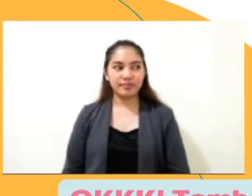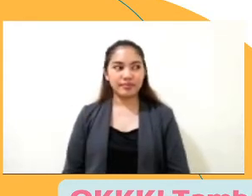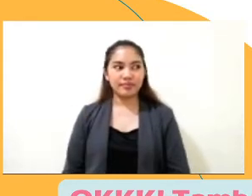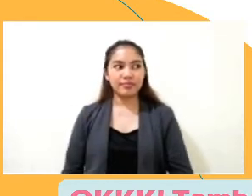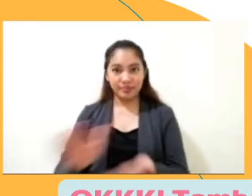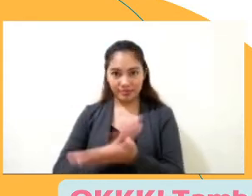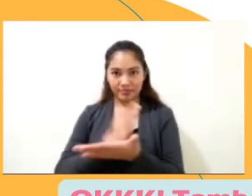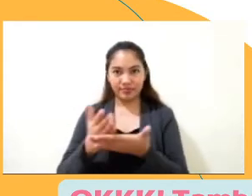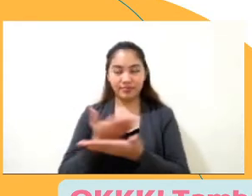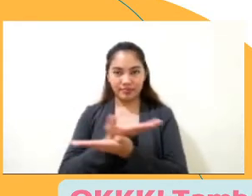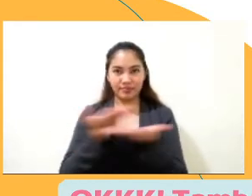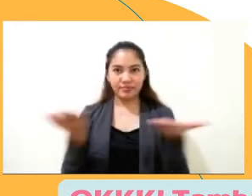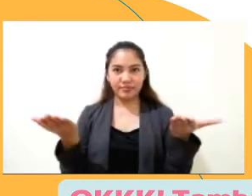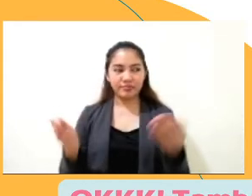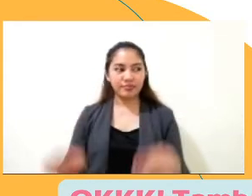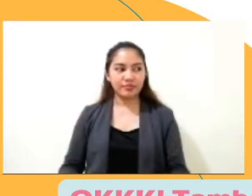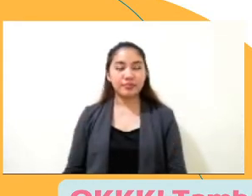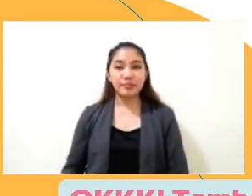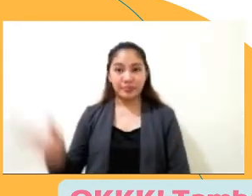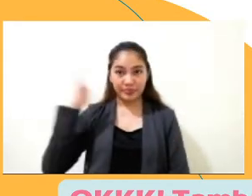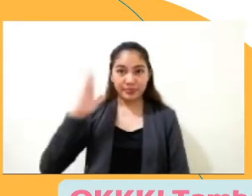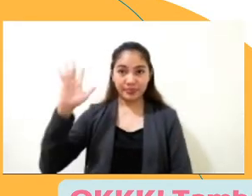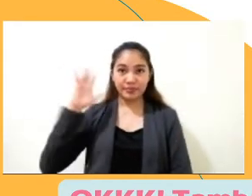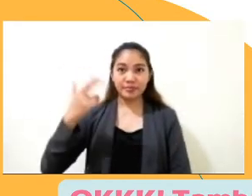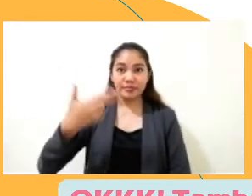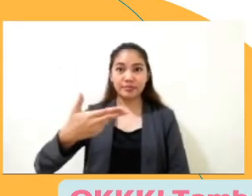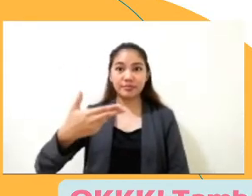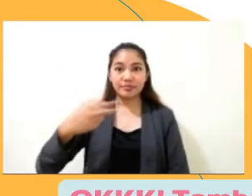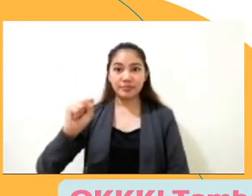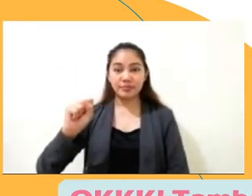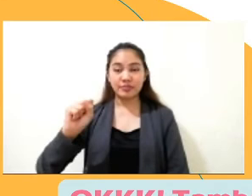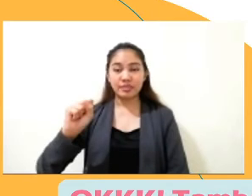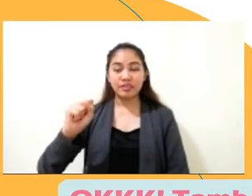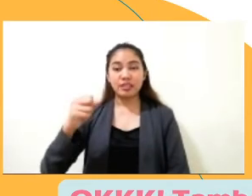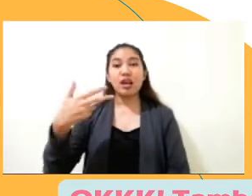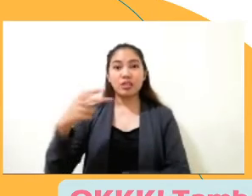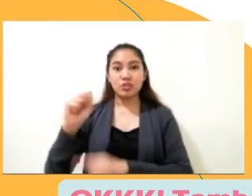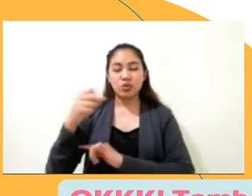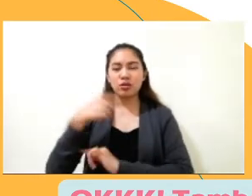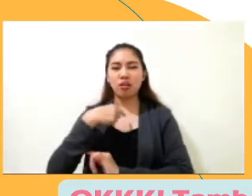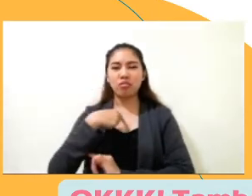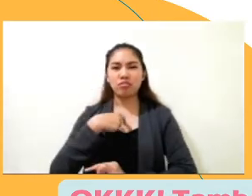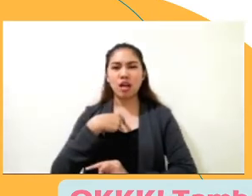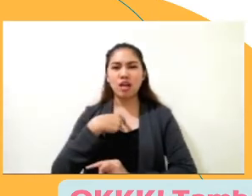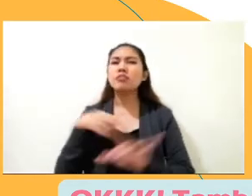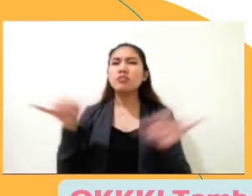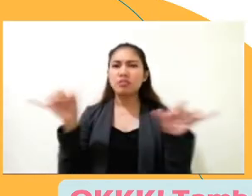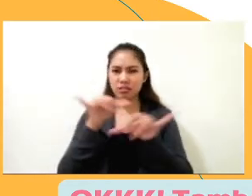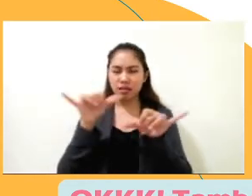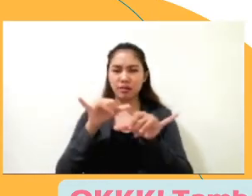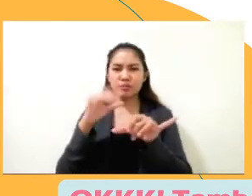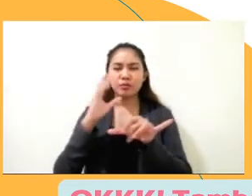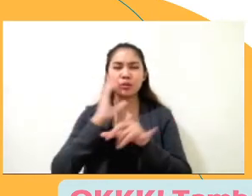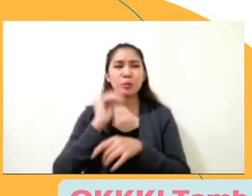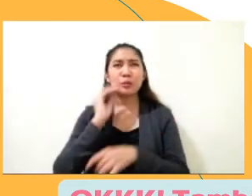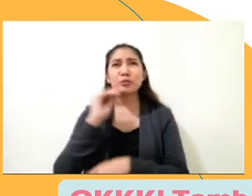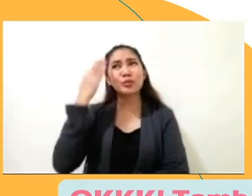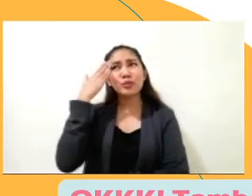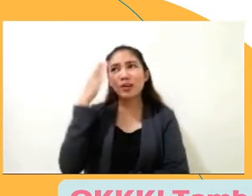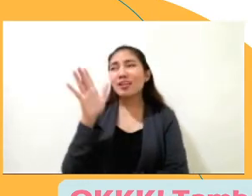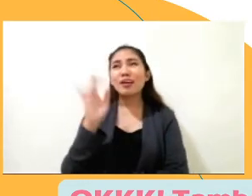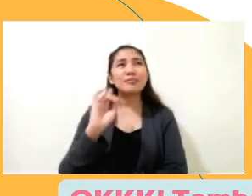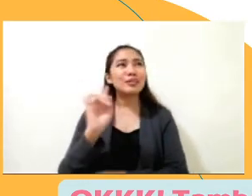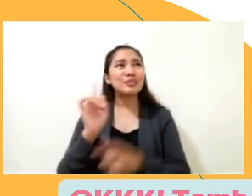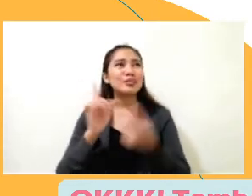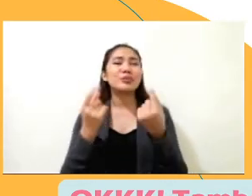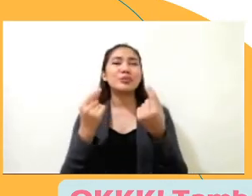katambayers. Nung high school ako, parang dinaanan ko rin to eh. No? Yung hindi ko alam talaga, hindi ko pa alam anong gusto kong maging, hindi ko alam